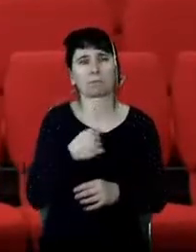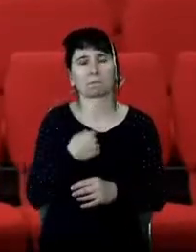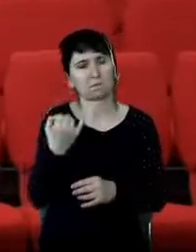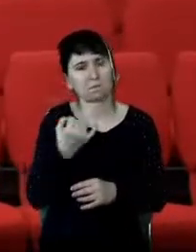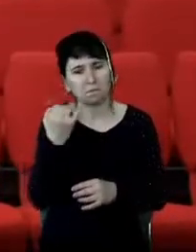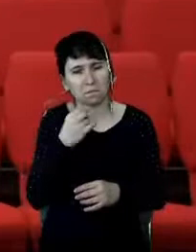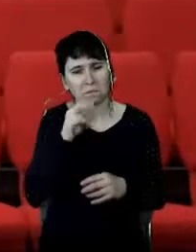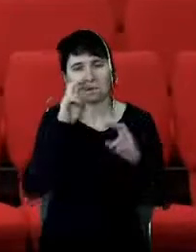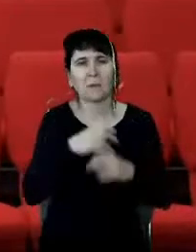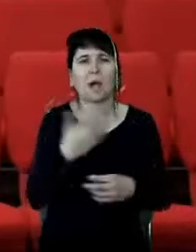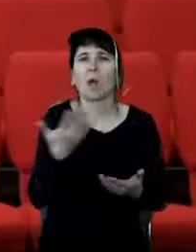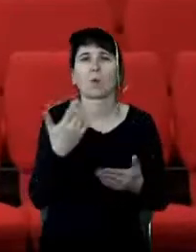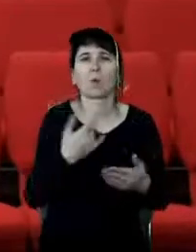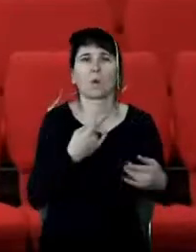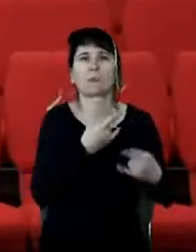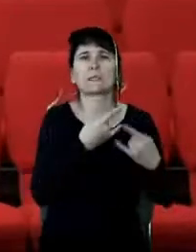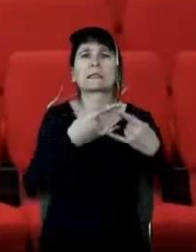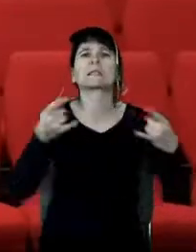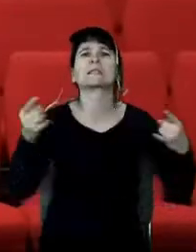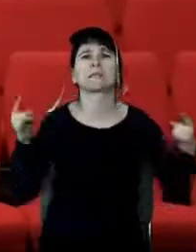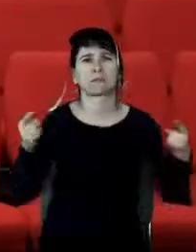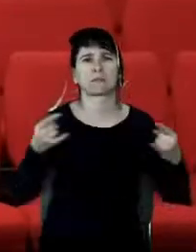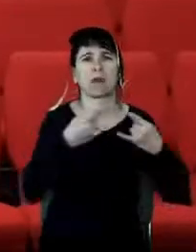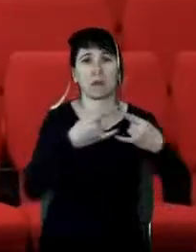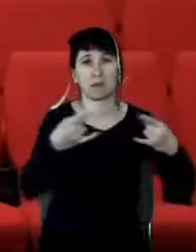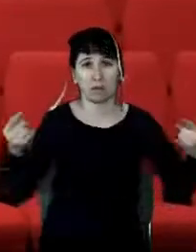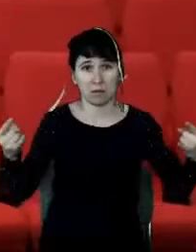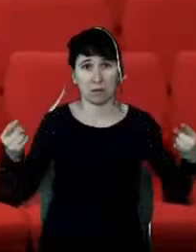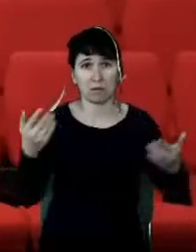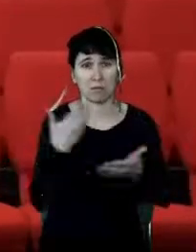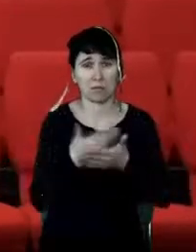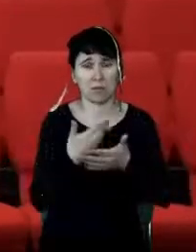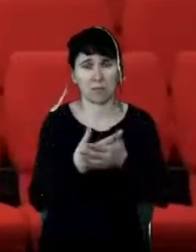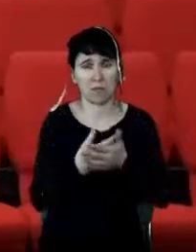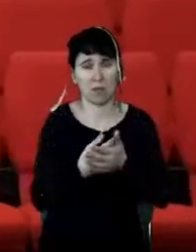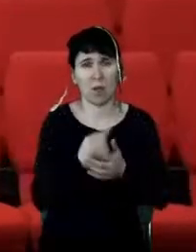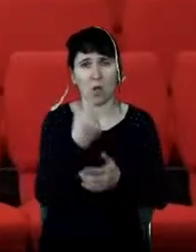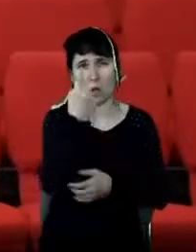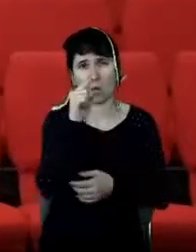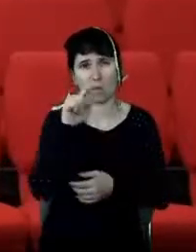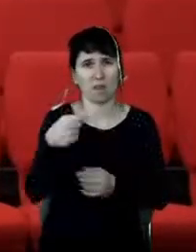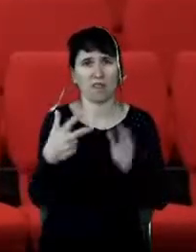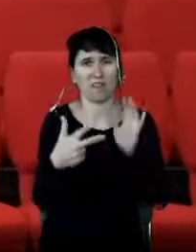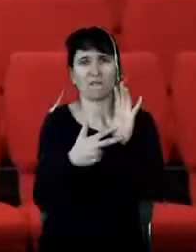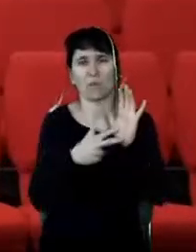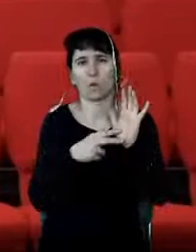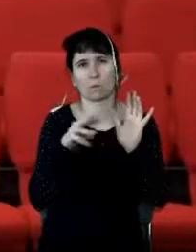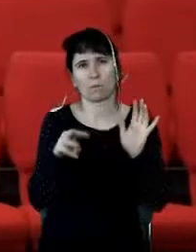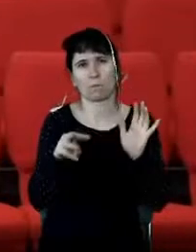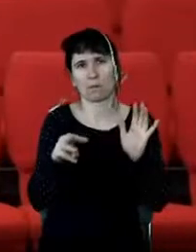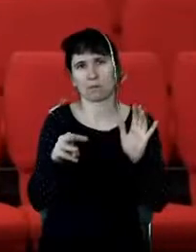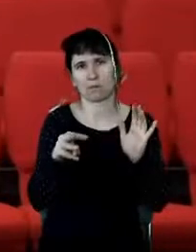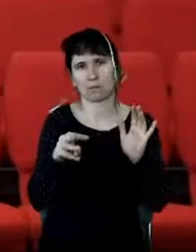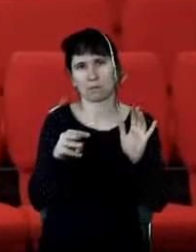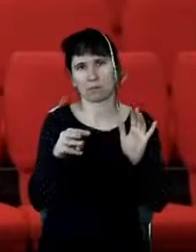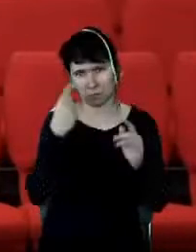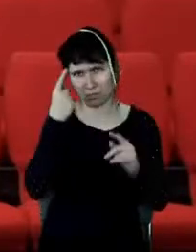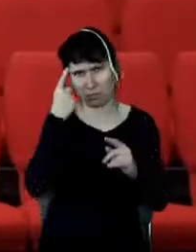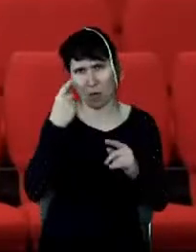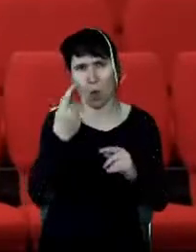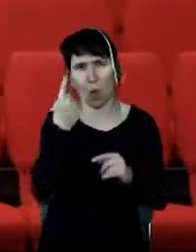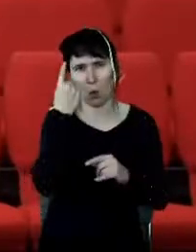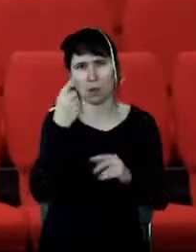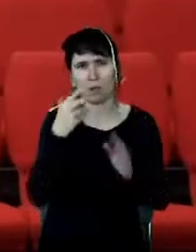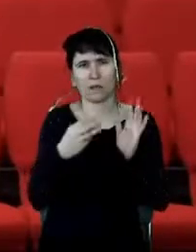товсті, що сягали вони від 1,8 метра. Це були